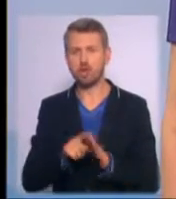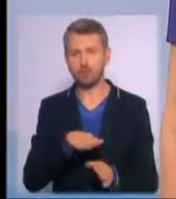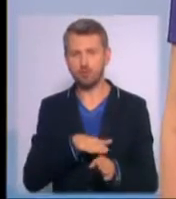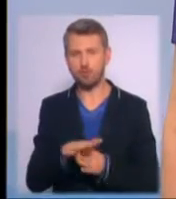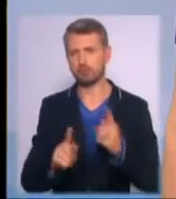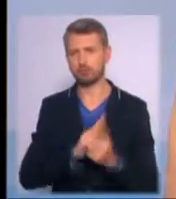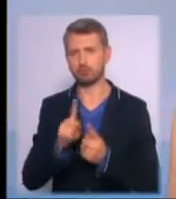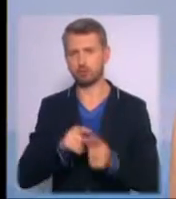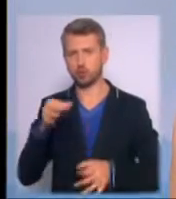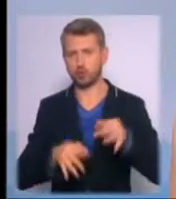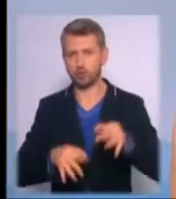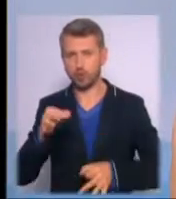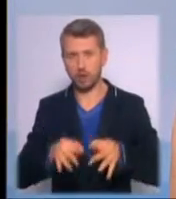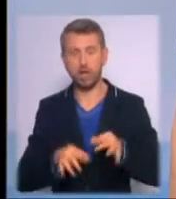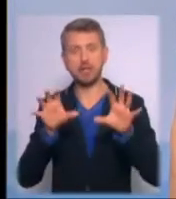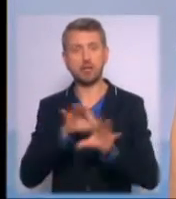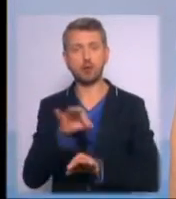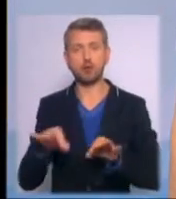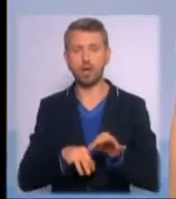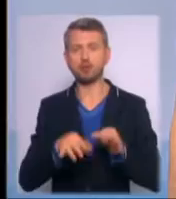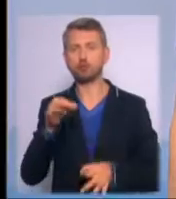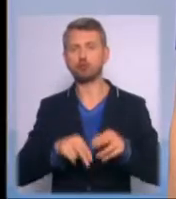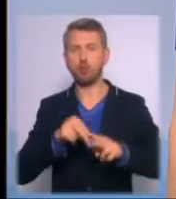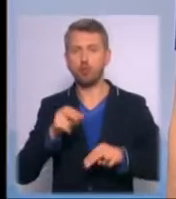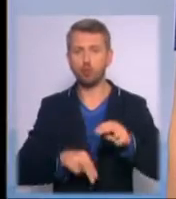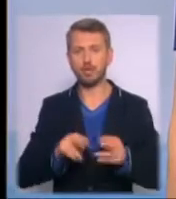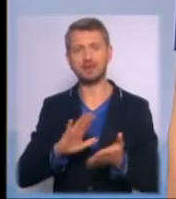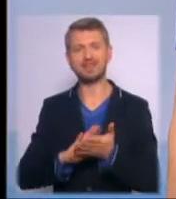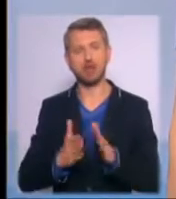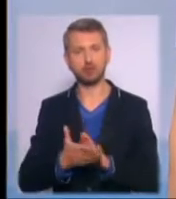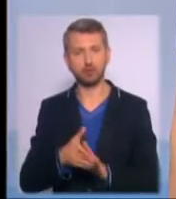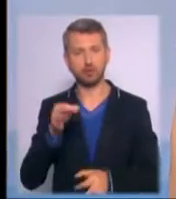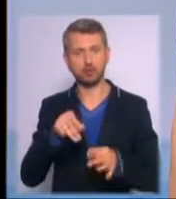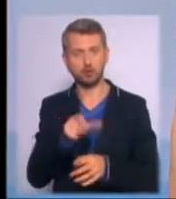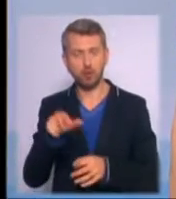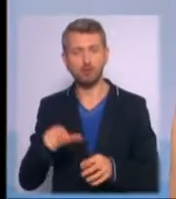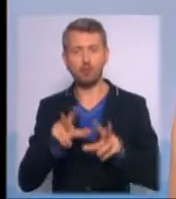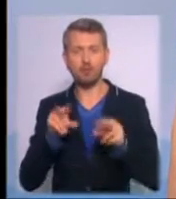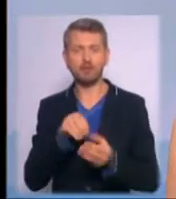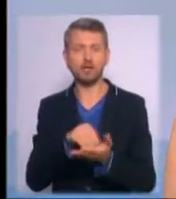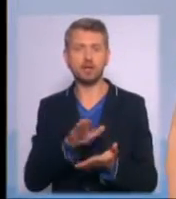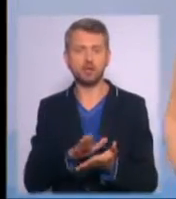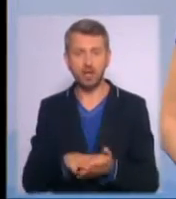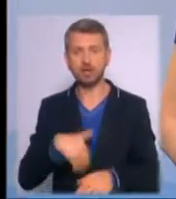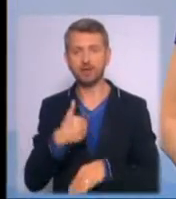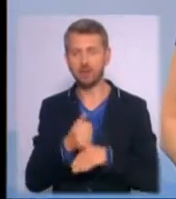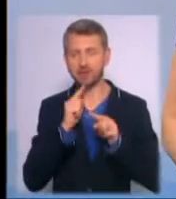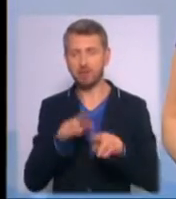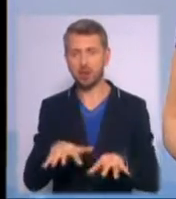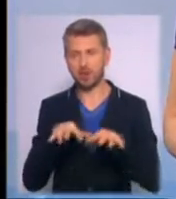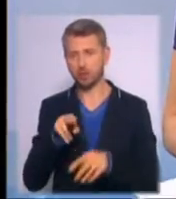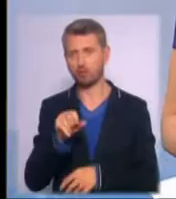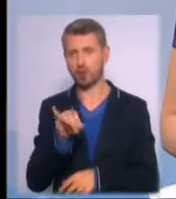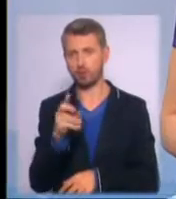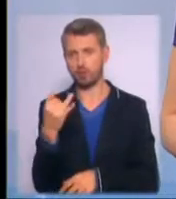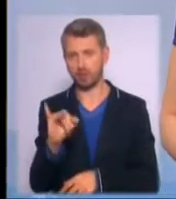судової системи. Законопроєкт про судоустрій і статус суддів пообіцяв зареєструвати спікер парламенту Андрій Парубій. Більше подробиць з Погоджувальної ради у